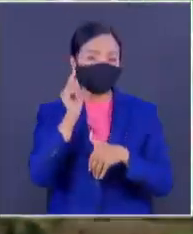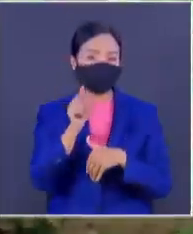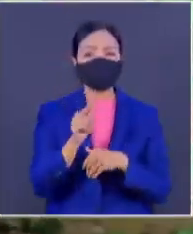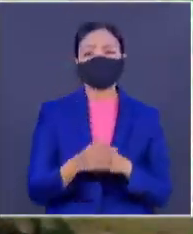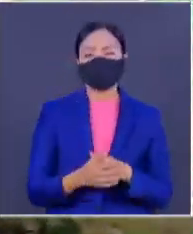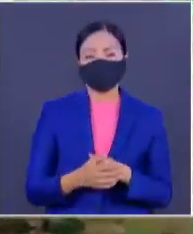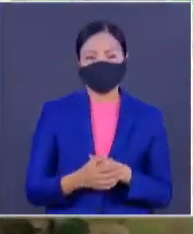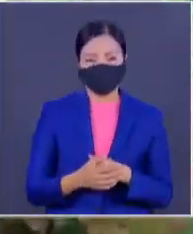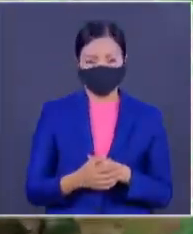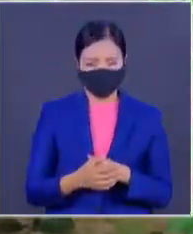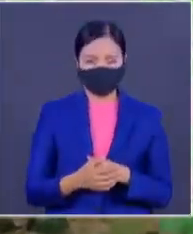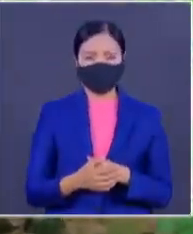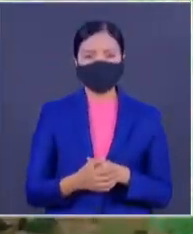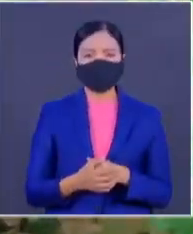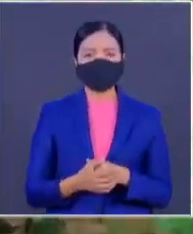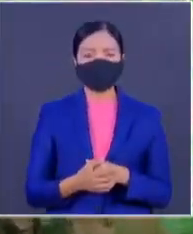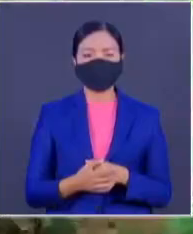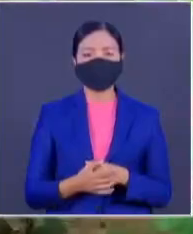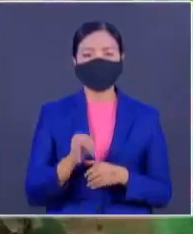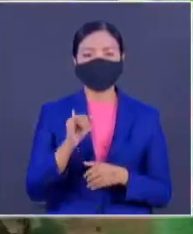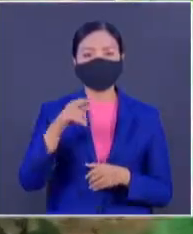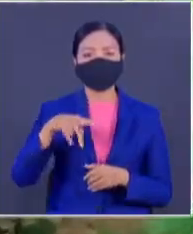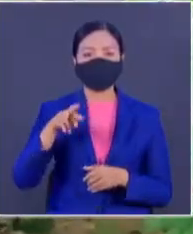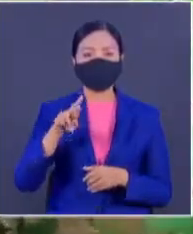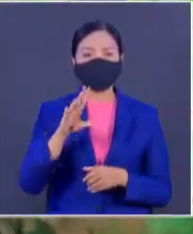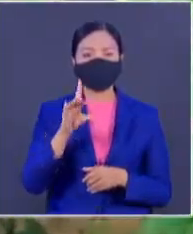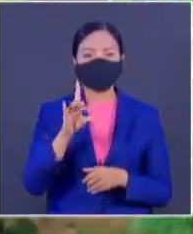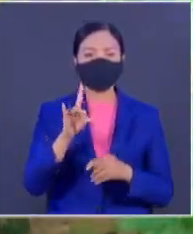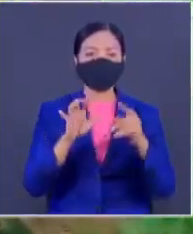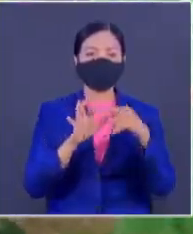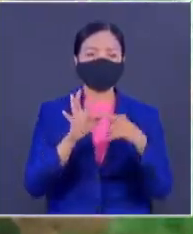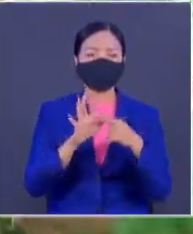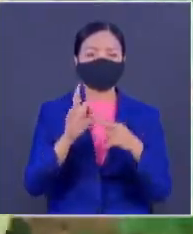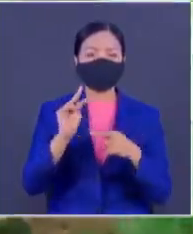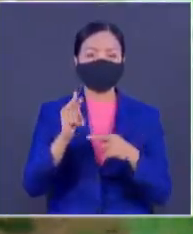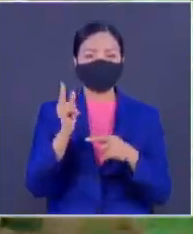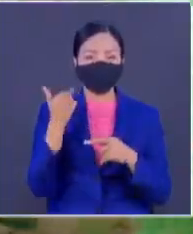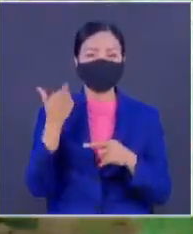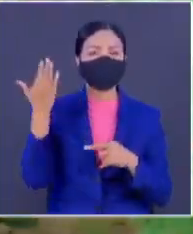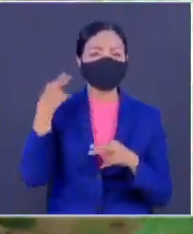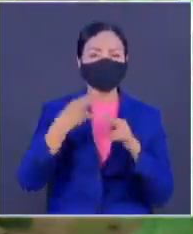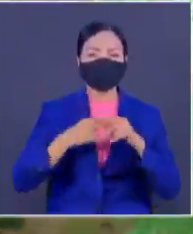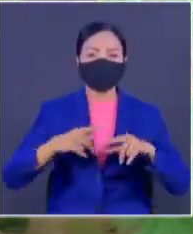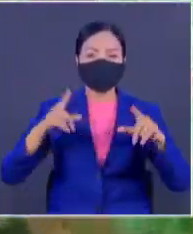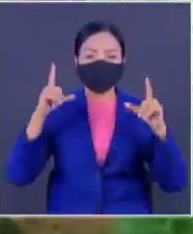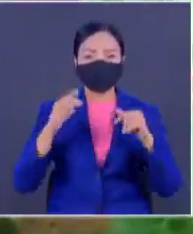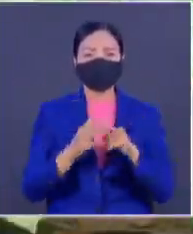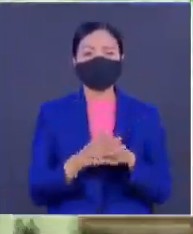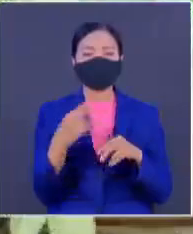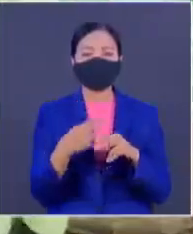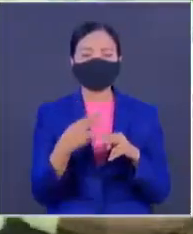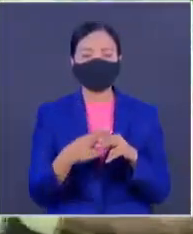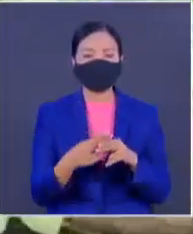านชนิดนี้คือไพรด่างครับว่านไพรปลุกเสกในอดีตที่ผ่านมามีชื่อนี้ครับว่านฤาษีสร้